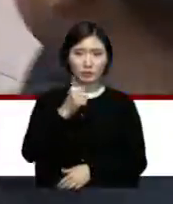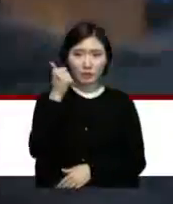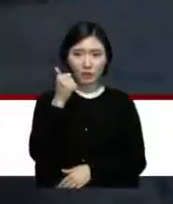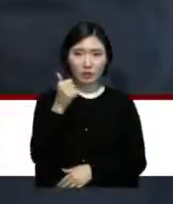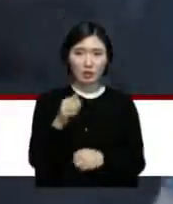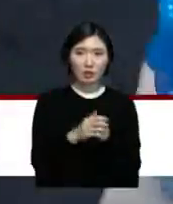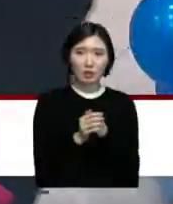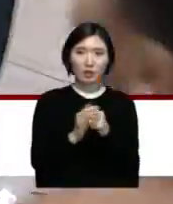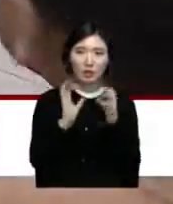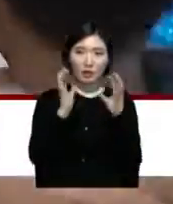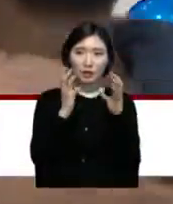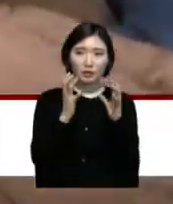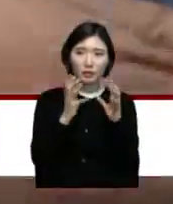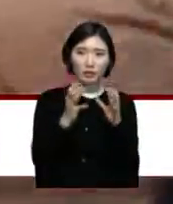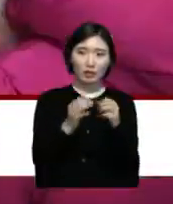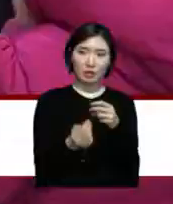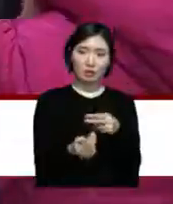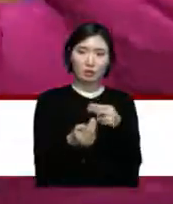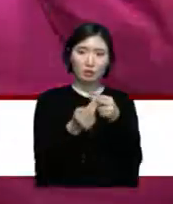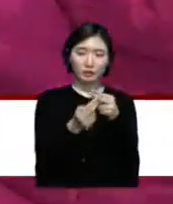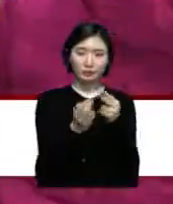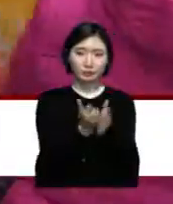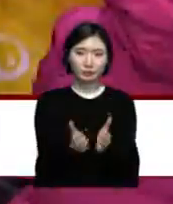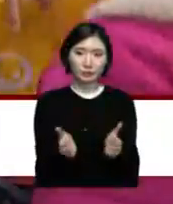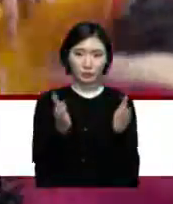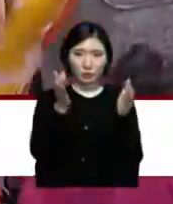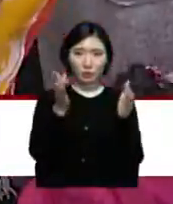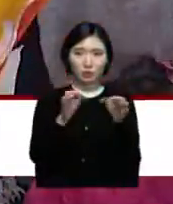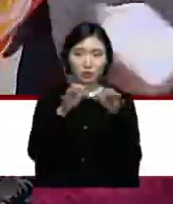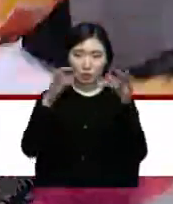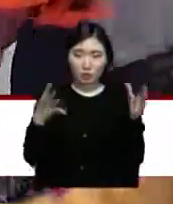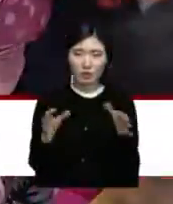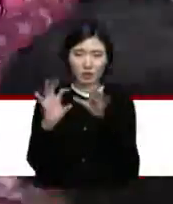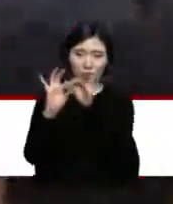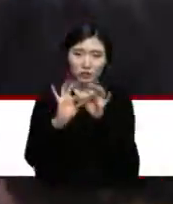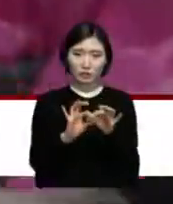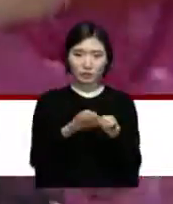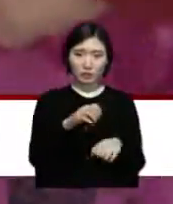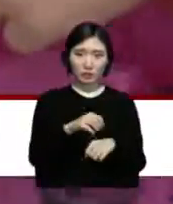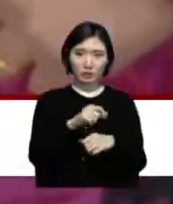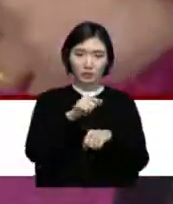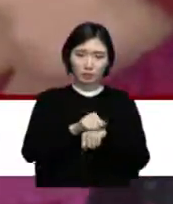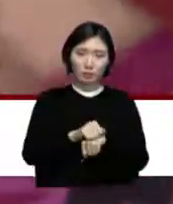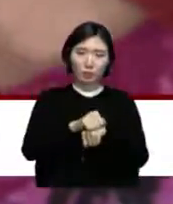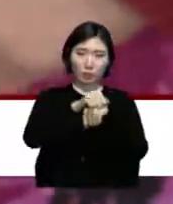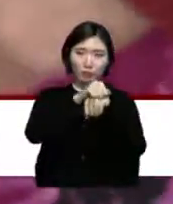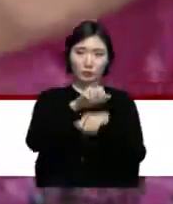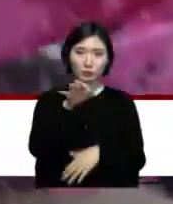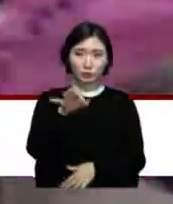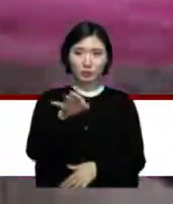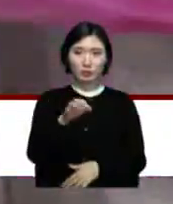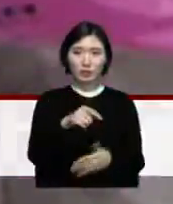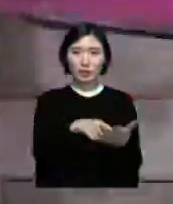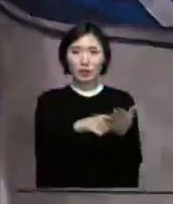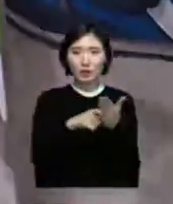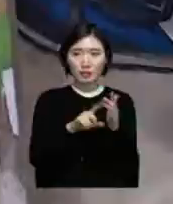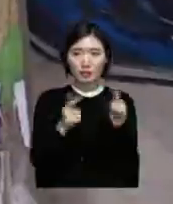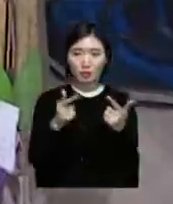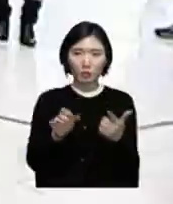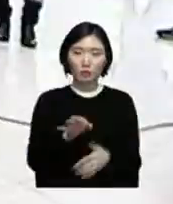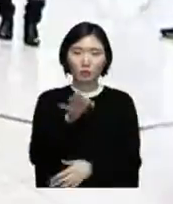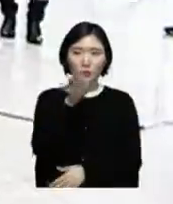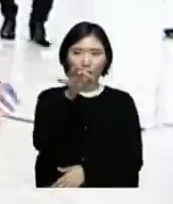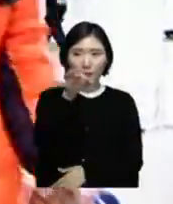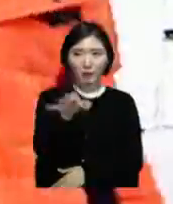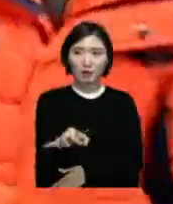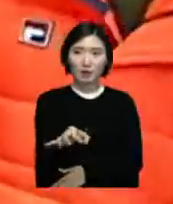저금통도 금세 쌓여갑니다. 그동안 한 푼 두 푼 차곡차곡 모은 돈을 아낌없이 내놓는 아이들의 얼굴은